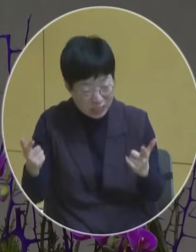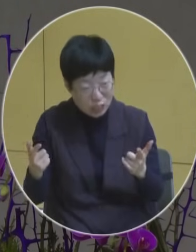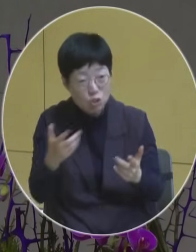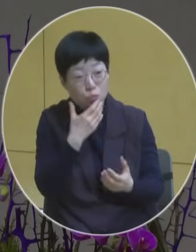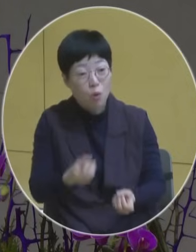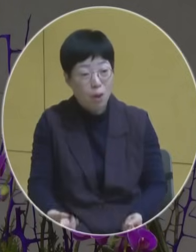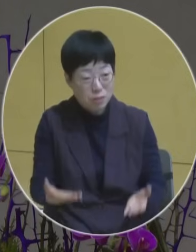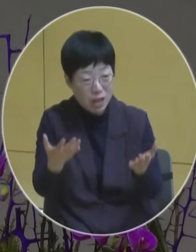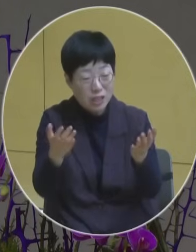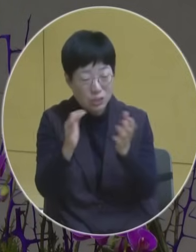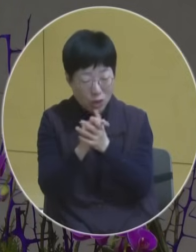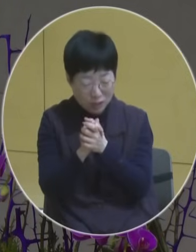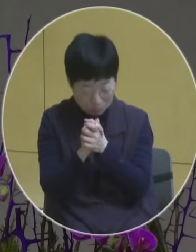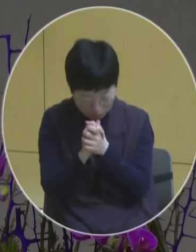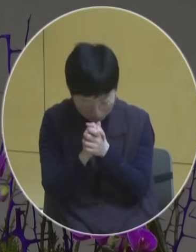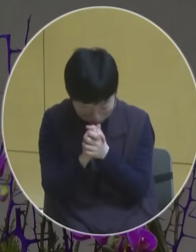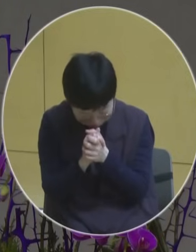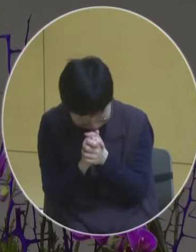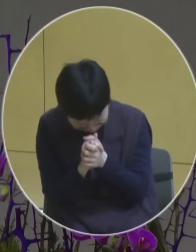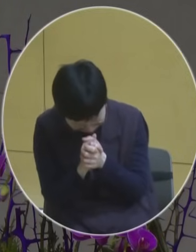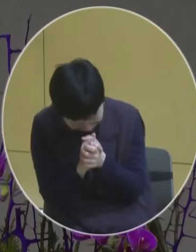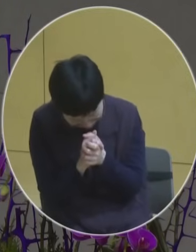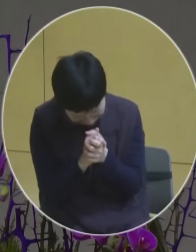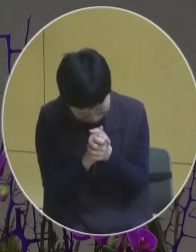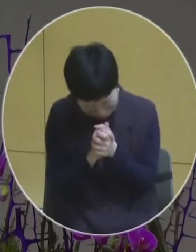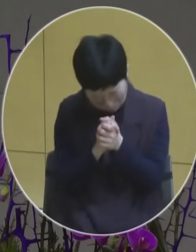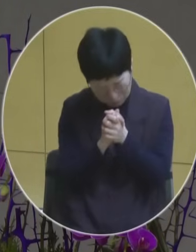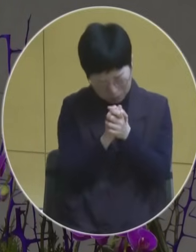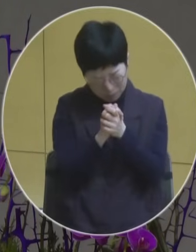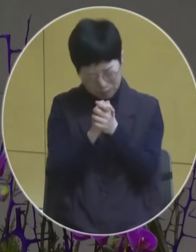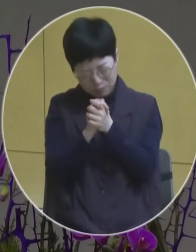축복합니다. 아멘. 기도하겠습니다.